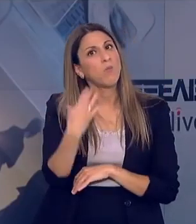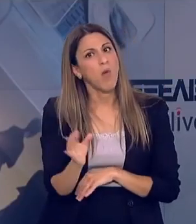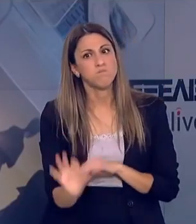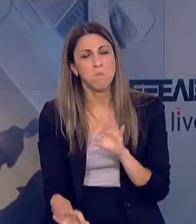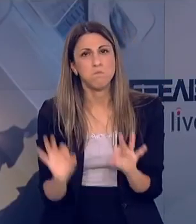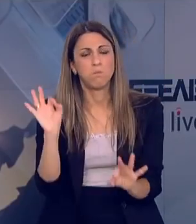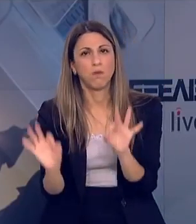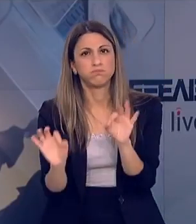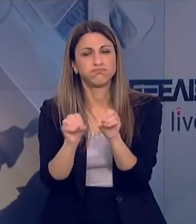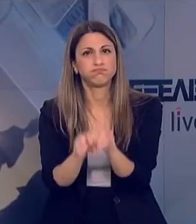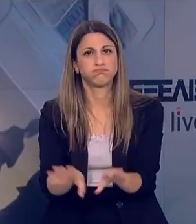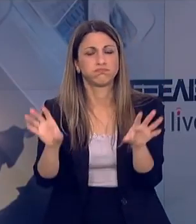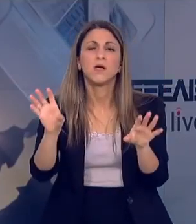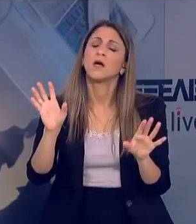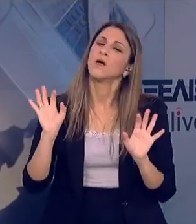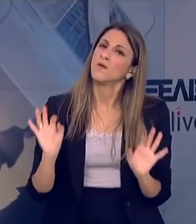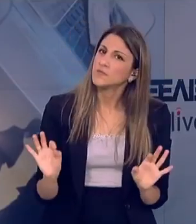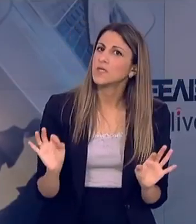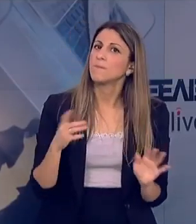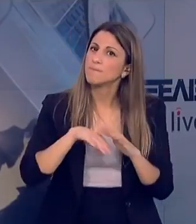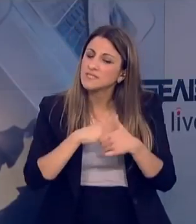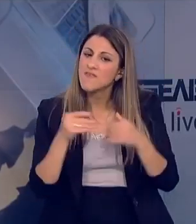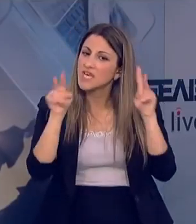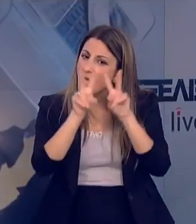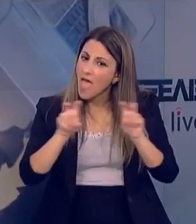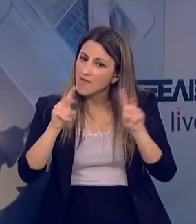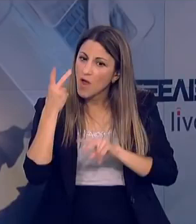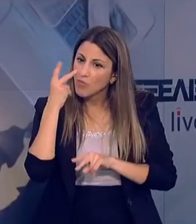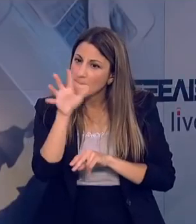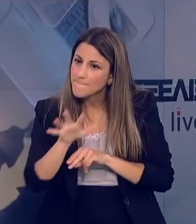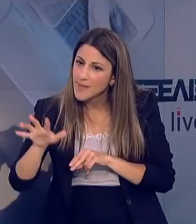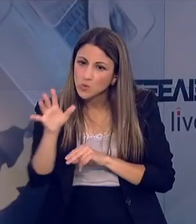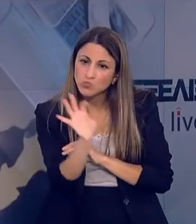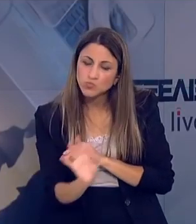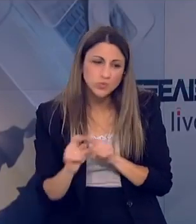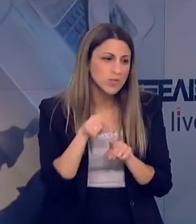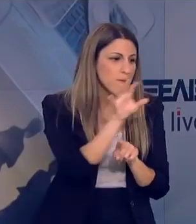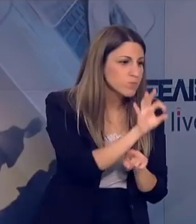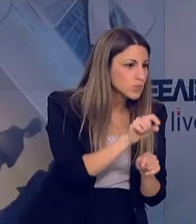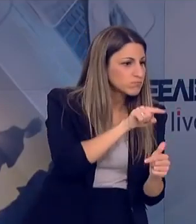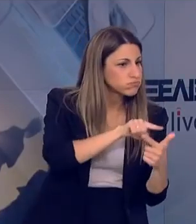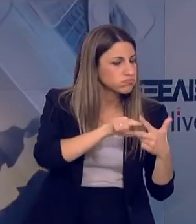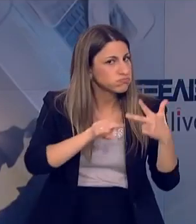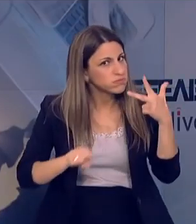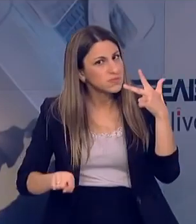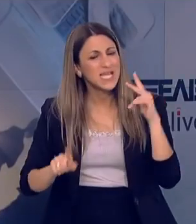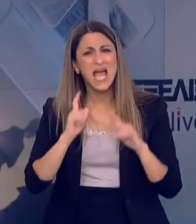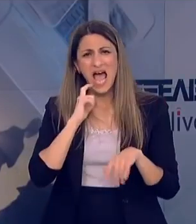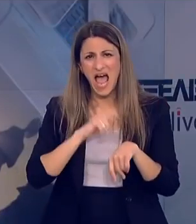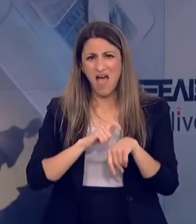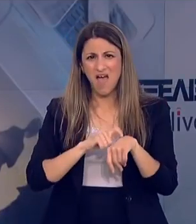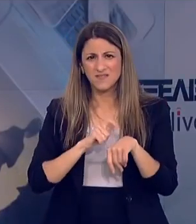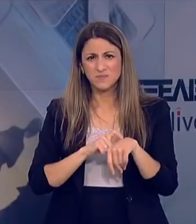κρούσματα, έχει ένα ενδιαφέρον επιδημιολογικό σε σχέση με τα φορτία και τους πολλαπλασιαστές στην περιοχή. Θα συνιστούσα, αντί να κάνουμε